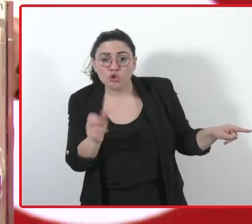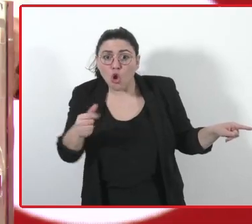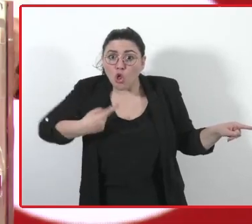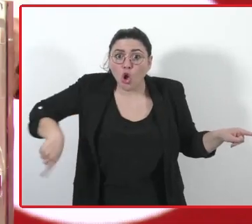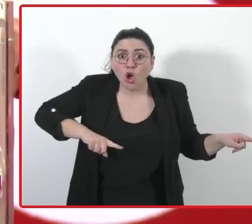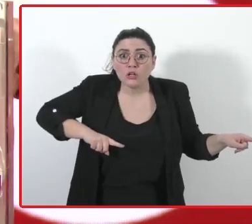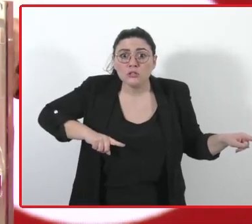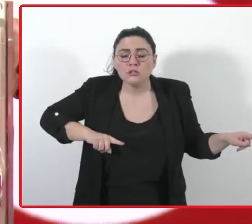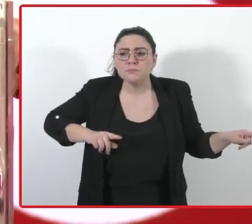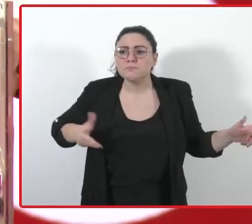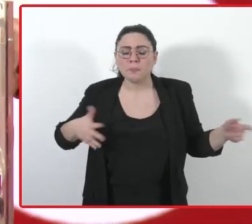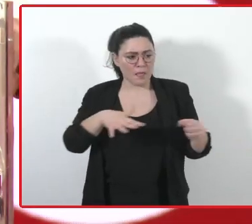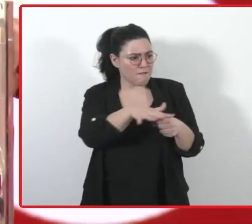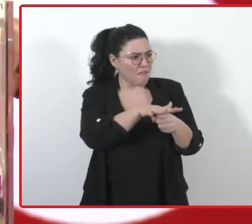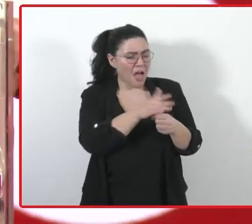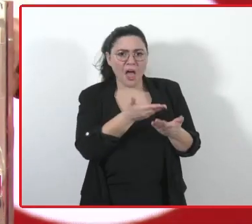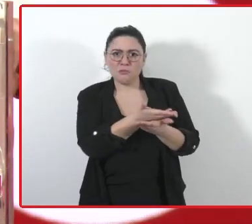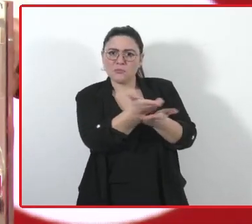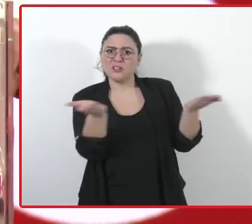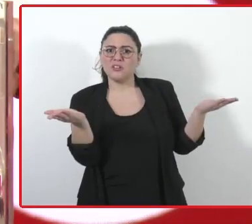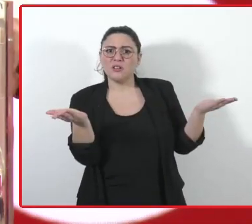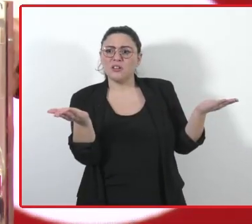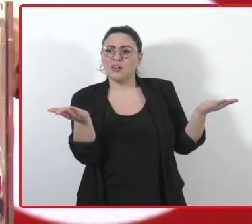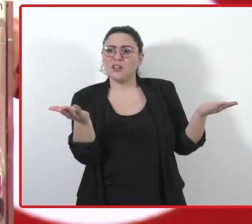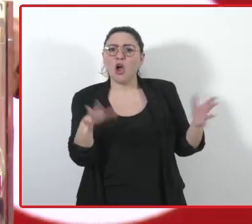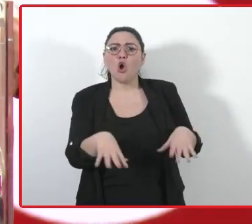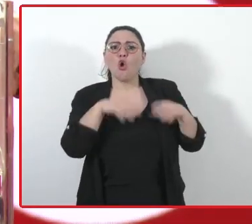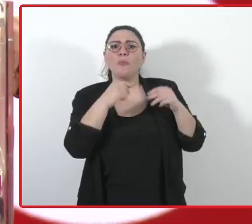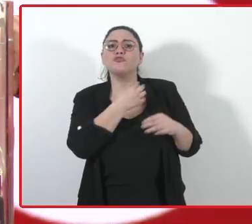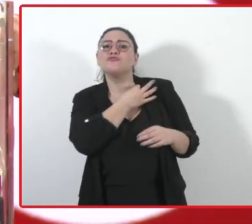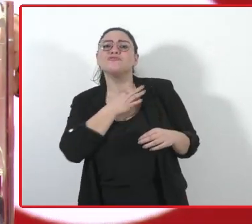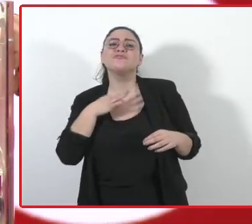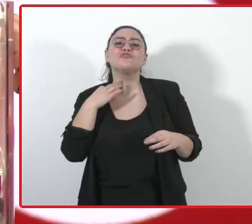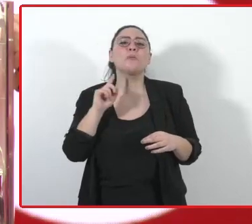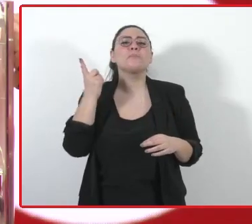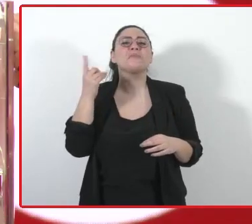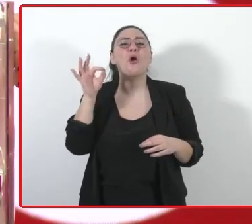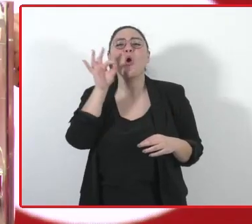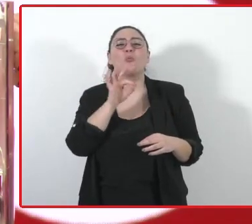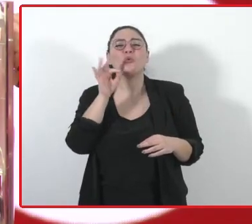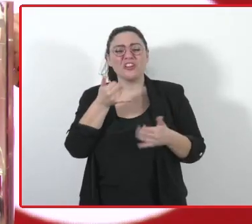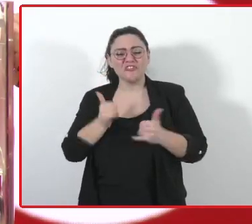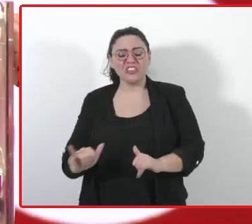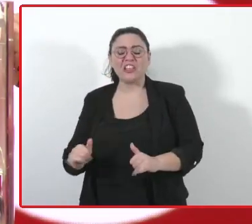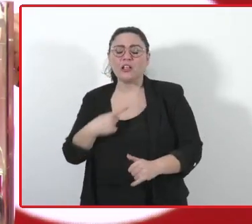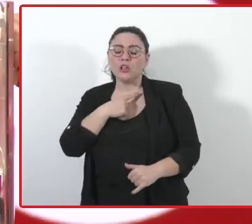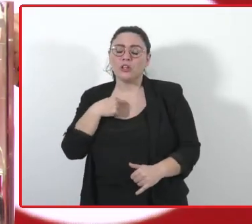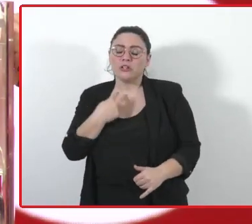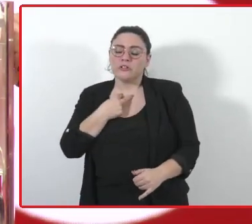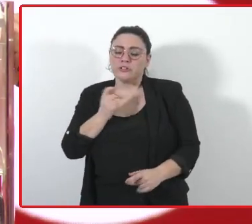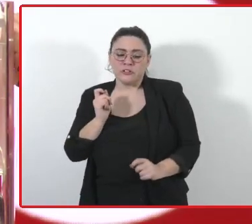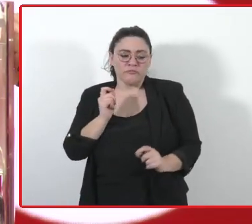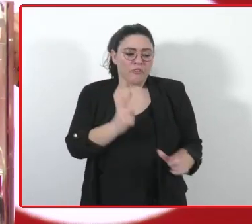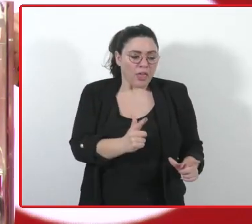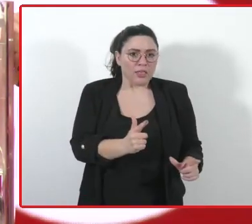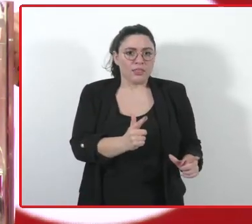le famiglie sono arrivate a vendersi le collanine d'oro della prima comunione dei propri figli non è certo